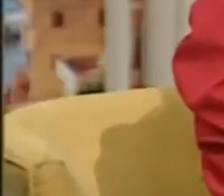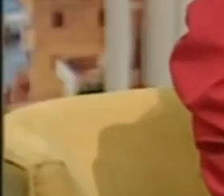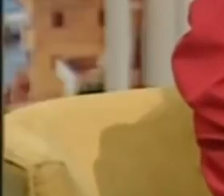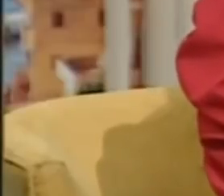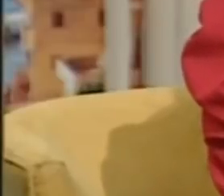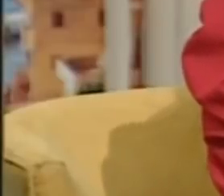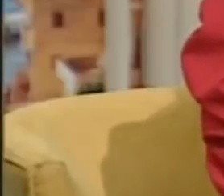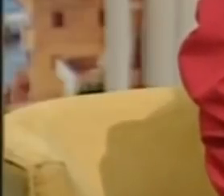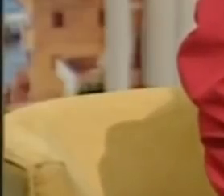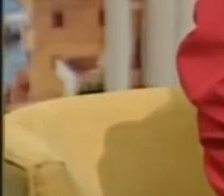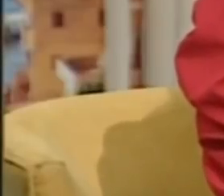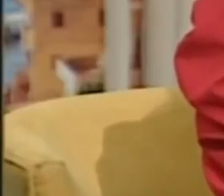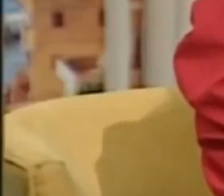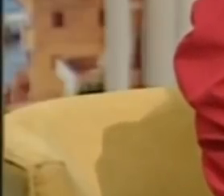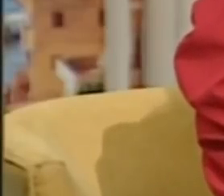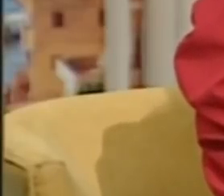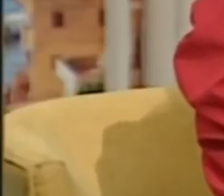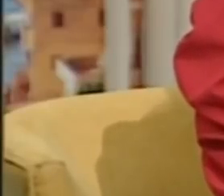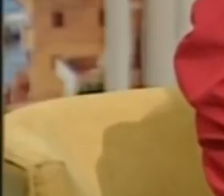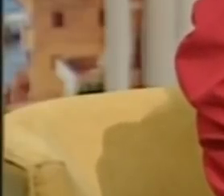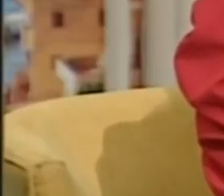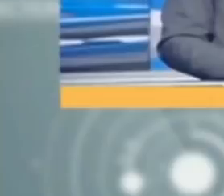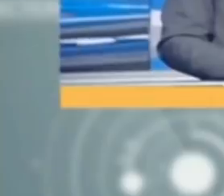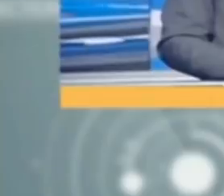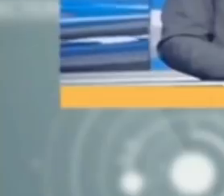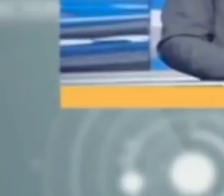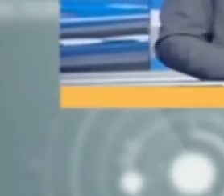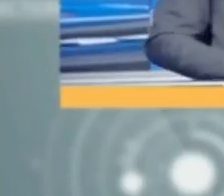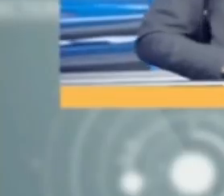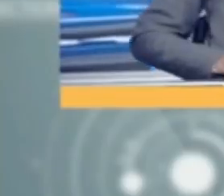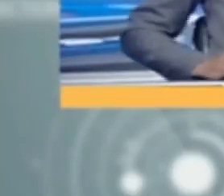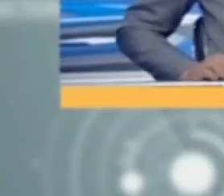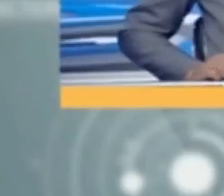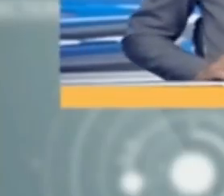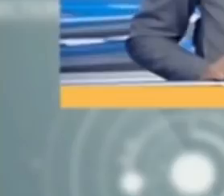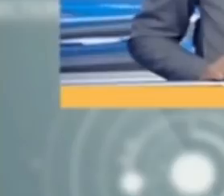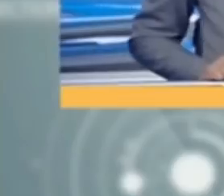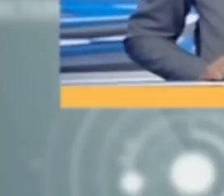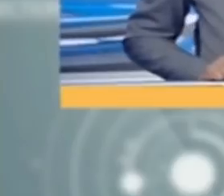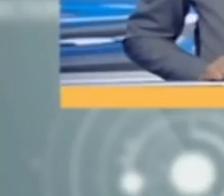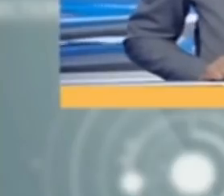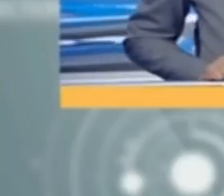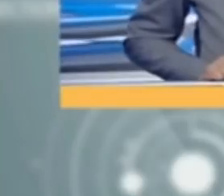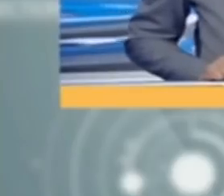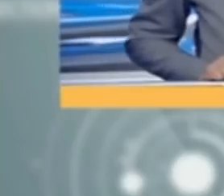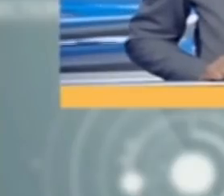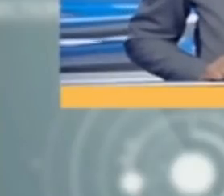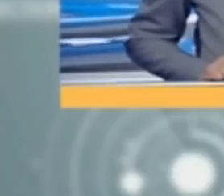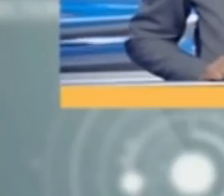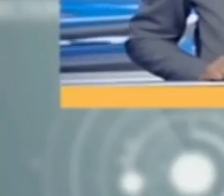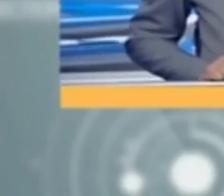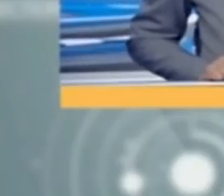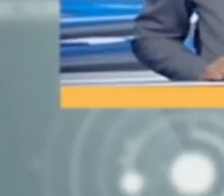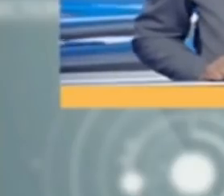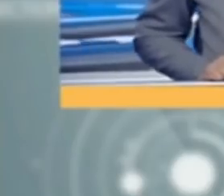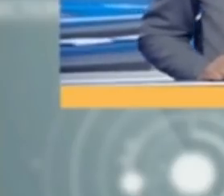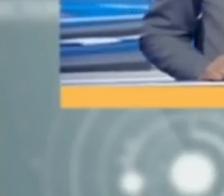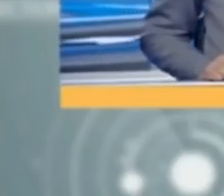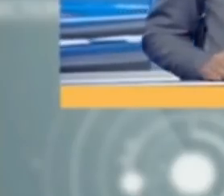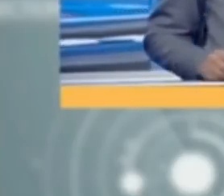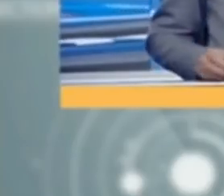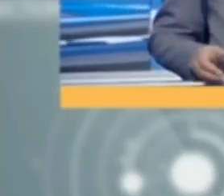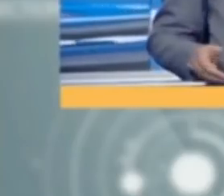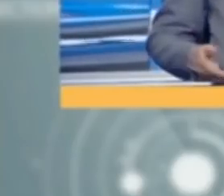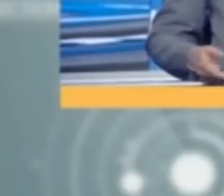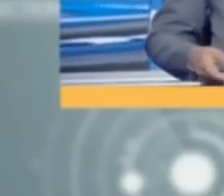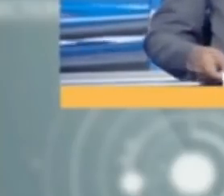هنروح للاستوديو الاخبار حساني بشير واستاذ رضا عبد المنعم في لغه الاشاره. صباح الخير يا حساني. صباح الخير زميلتي ولا اهلا بك واهلا